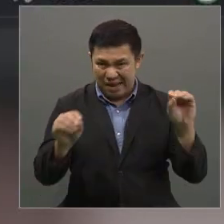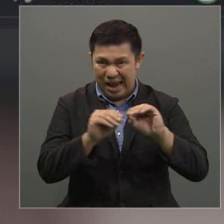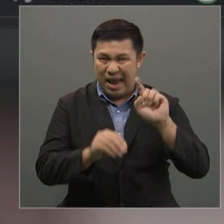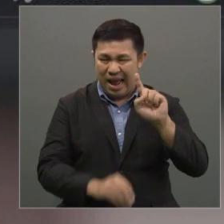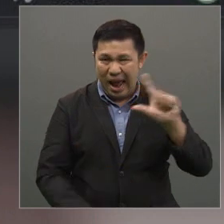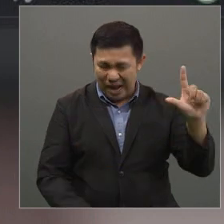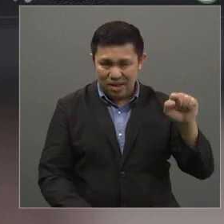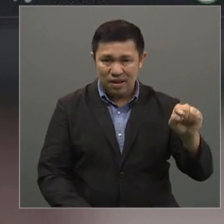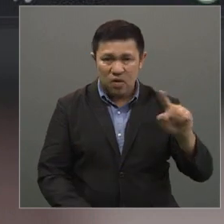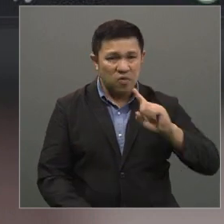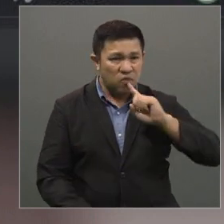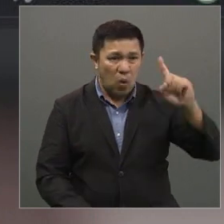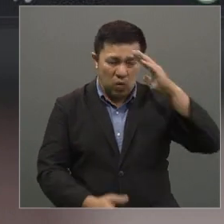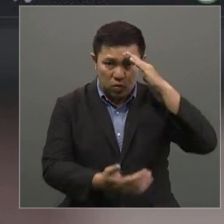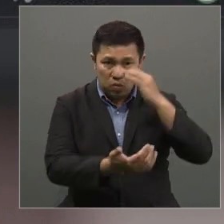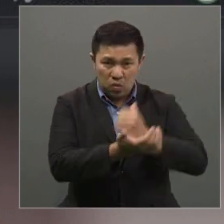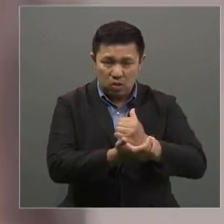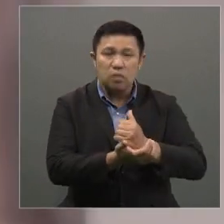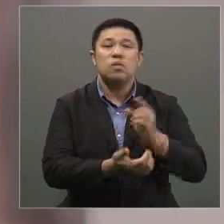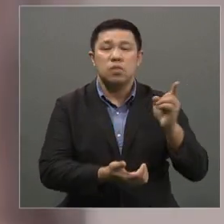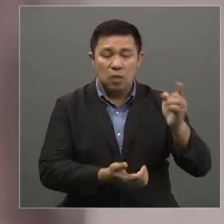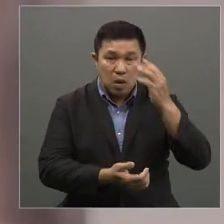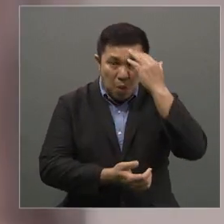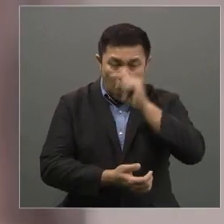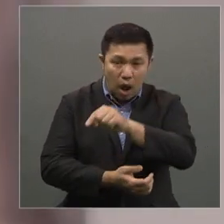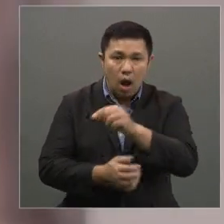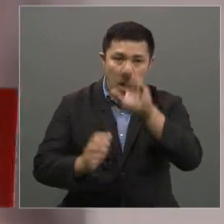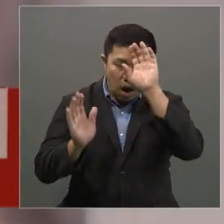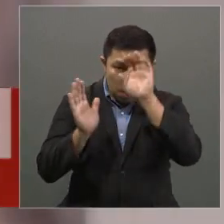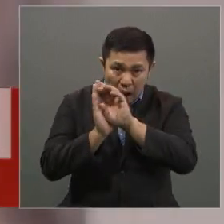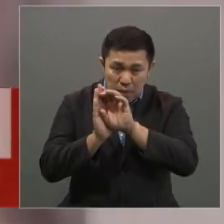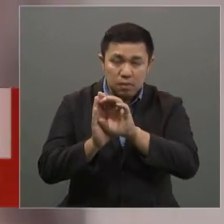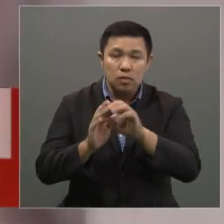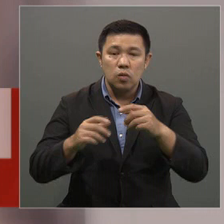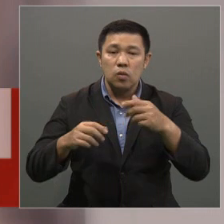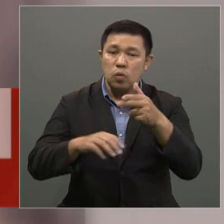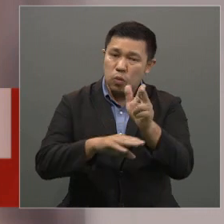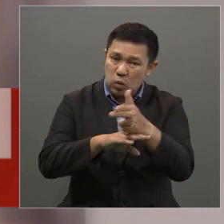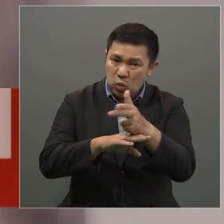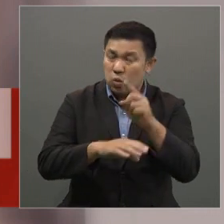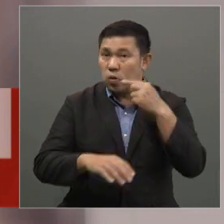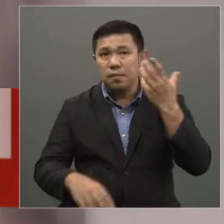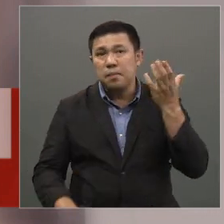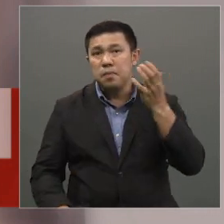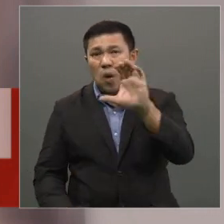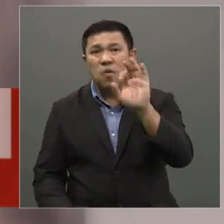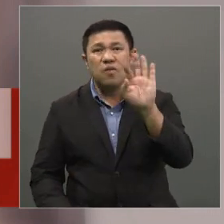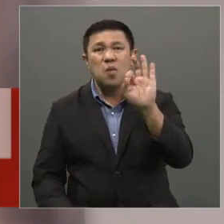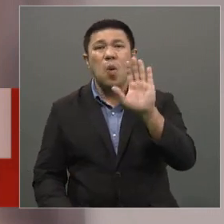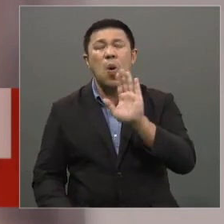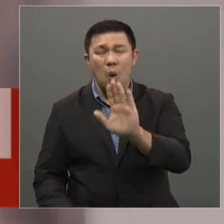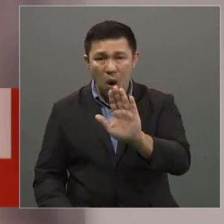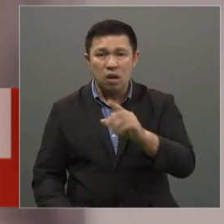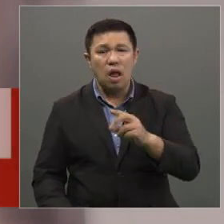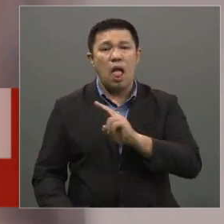ะคะเข้าไปแจ้งความกับพนักงานสอบสวนเพราะว่าถูกคนนำรูปภาพแล้วก็คลิปวิดีโอที่เธอไปโพสต์ใน Facebook แล้วก็เ